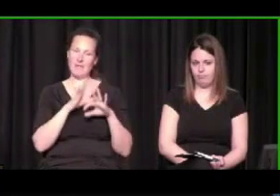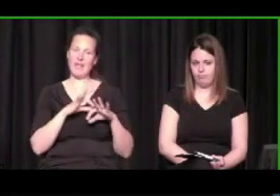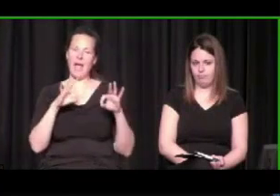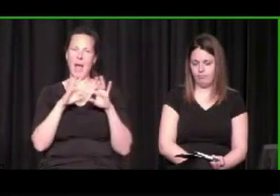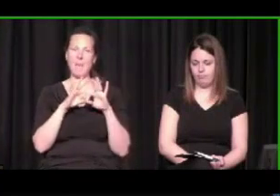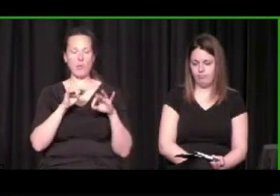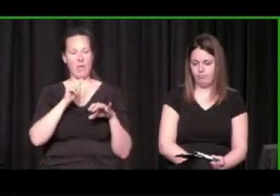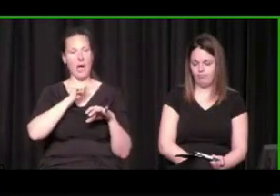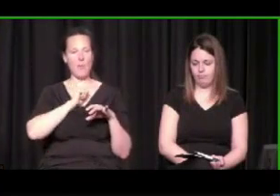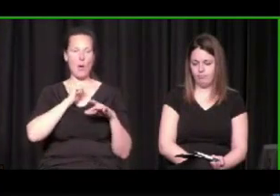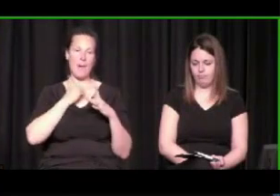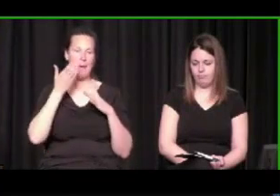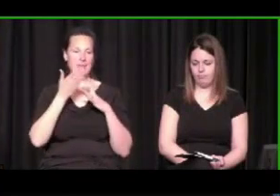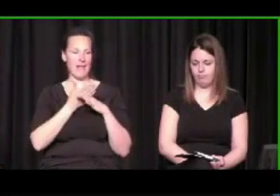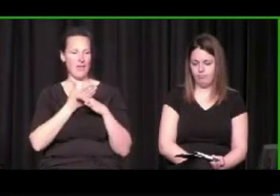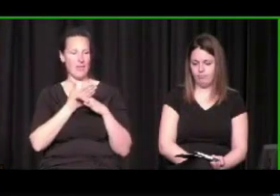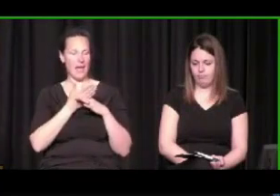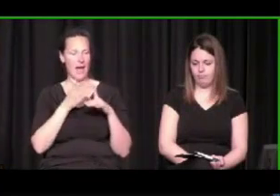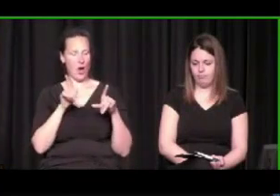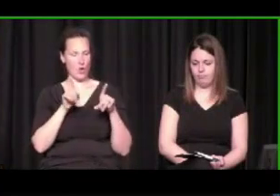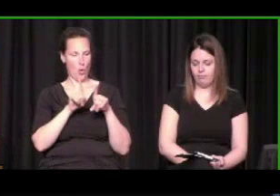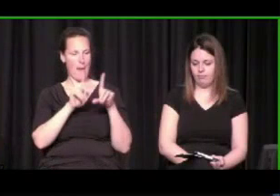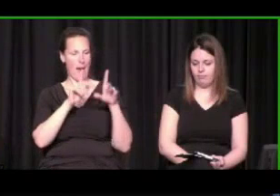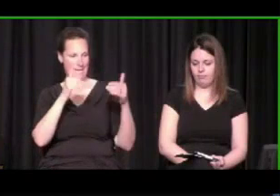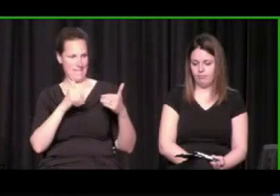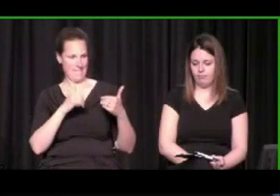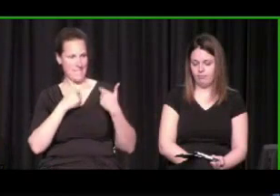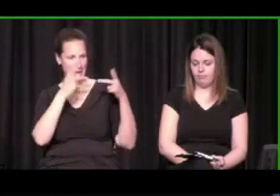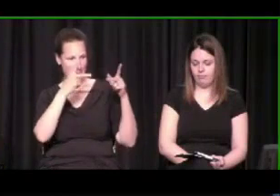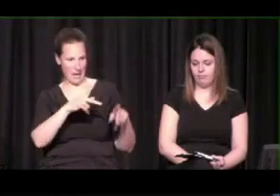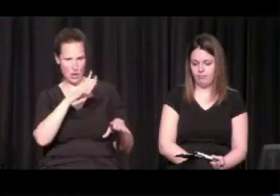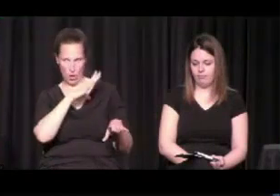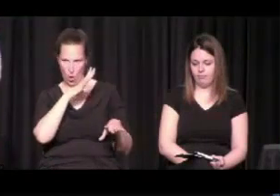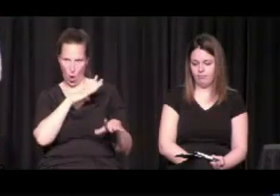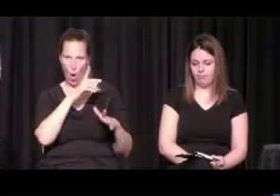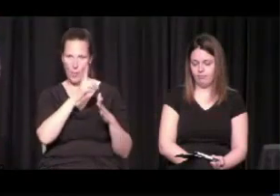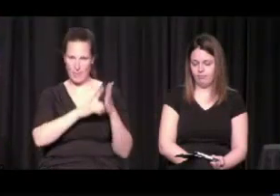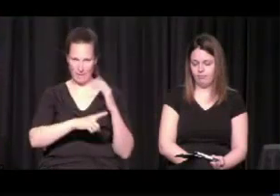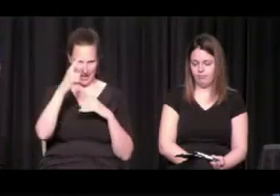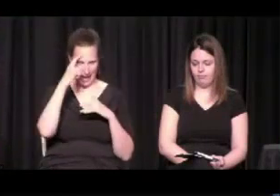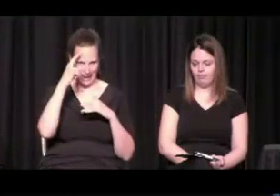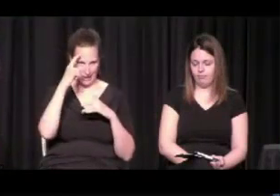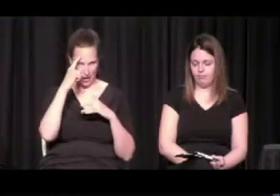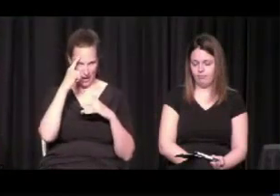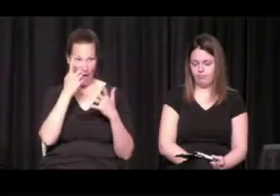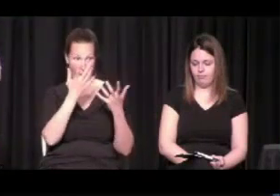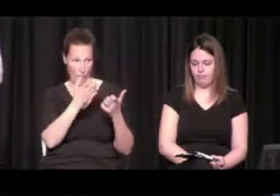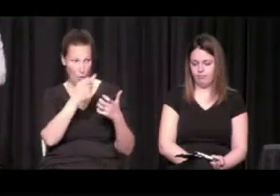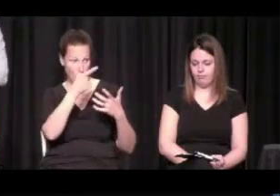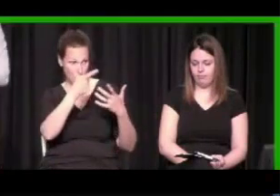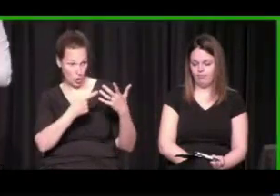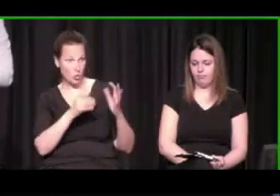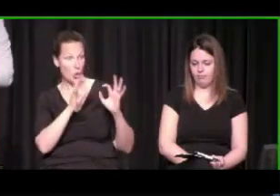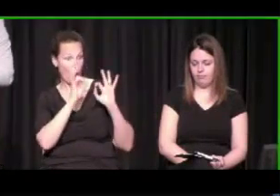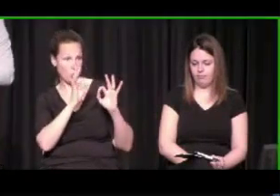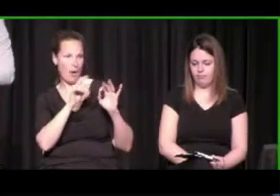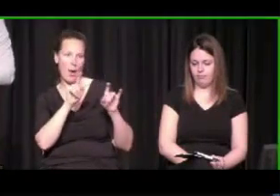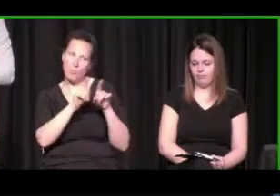causal, c'est-à-dire comment faire en sorte que la vie que cette personne a est la vie qui correspond à ce qu'elle souhaite réellement